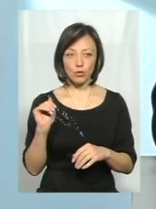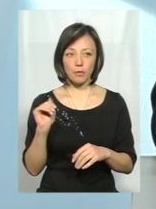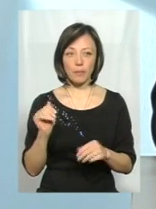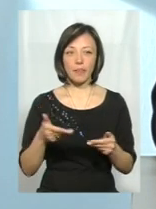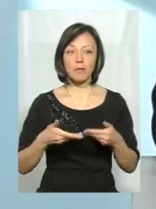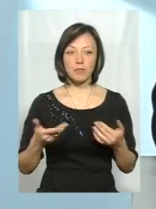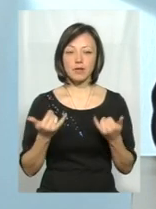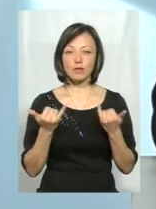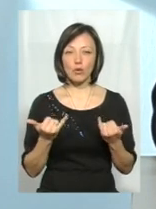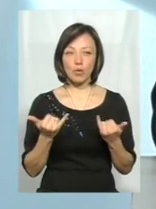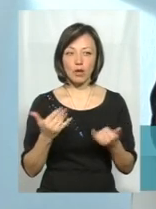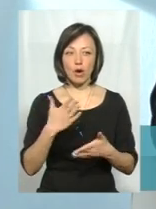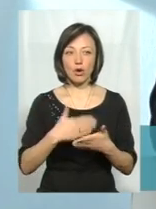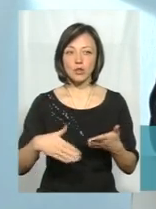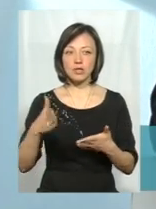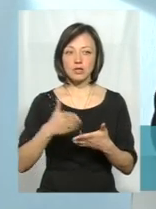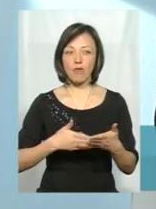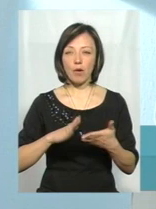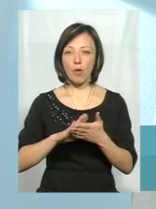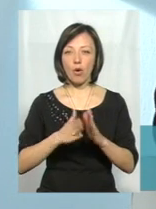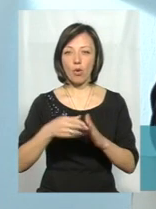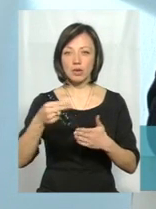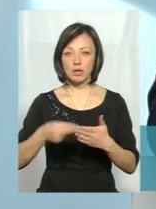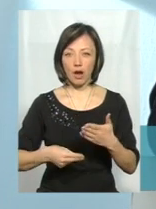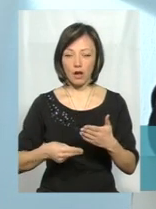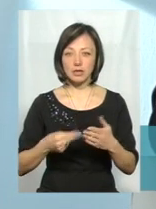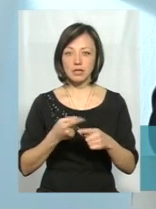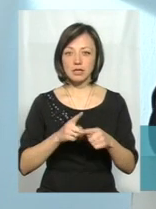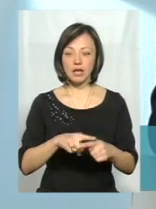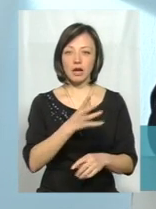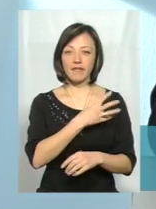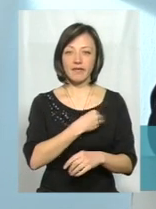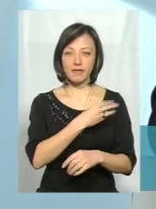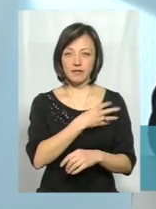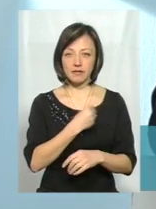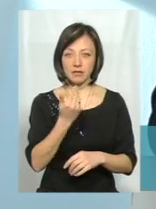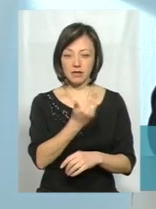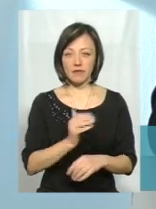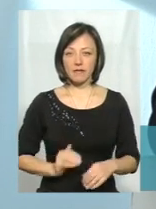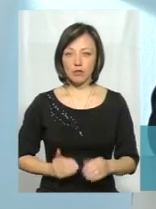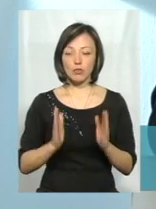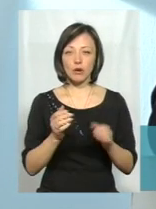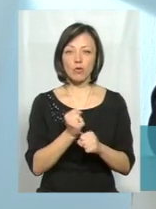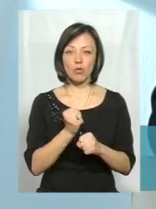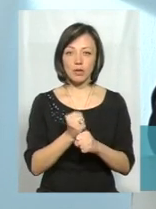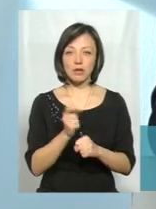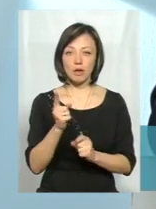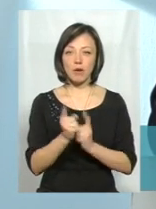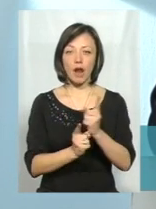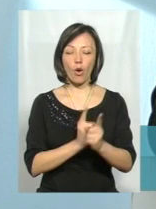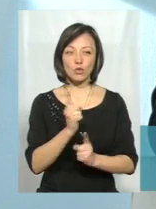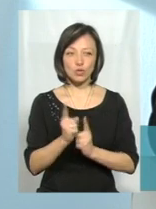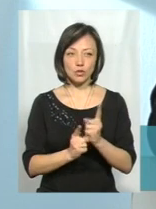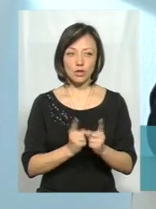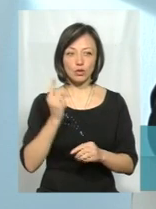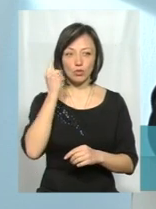Ми сьогодні розриваємо контракт з орендаторами, це львівські. І будемо робити там реконструкцію.